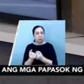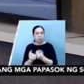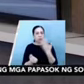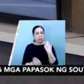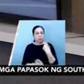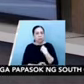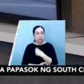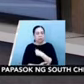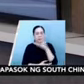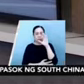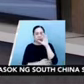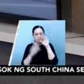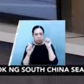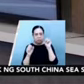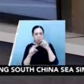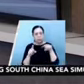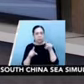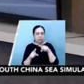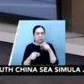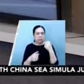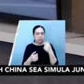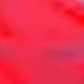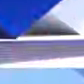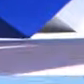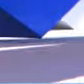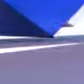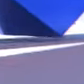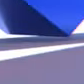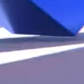President sa Senado sa pagtutok ni Darlene Kay.